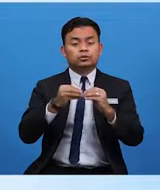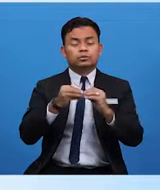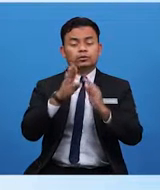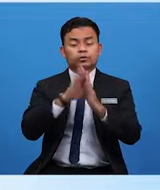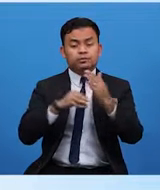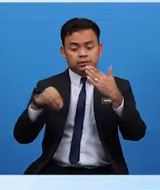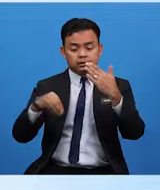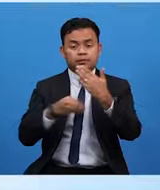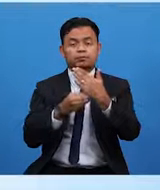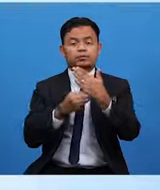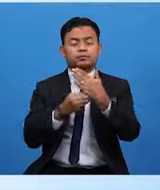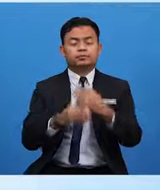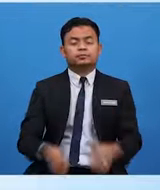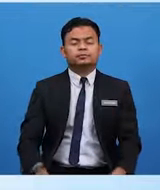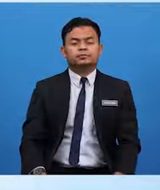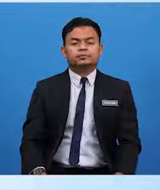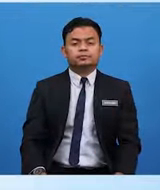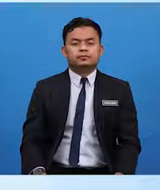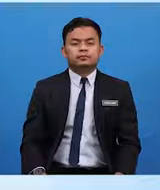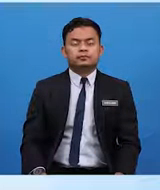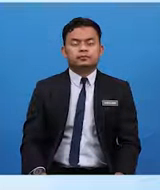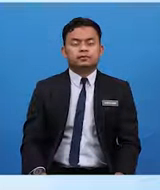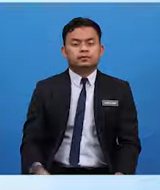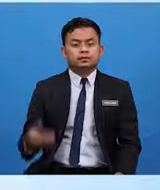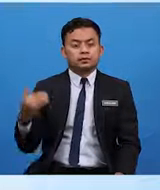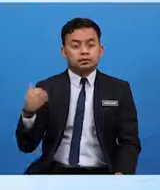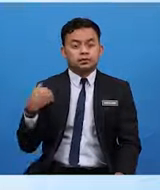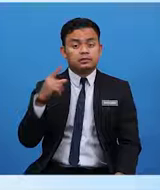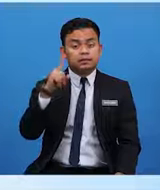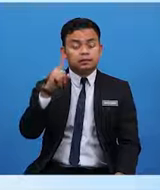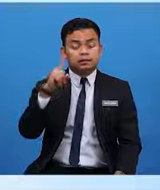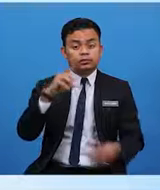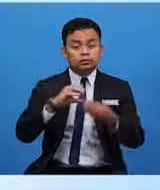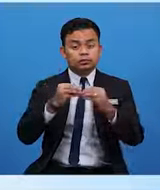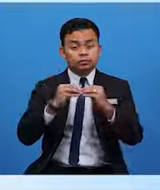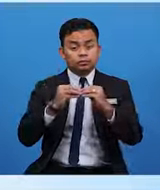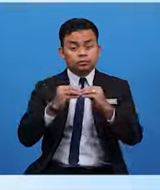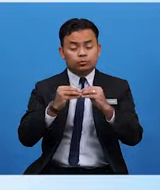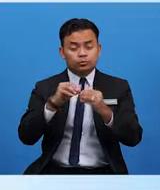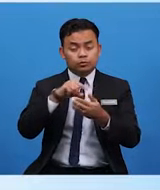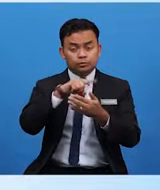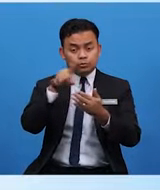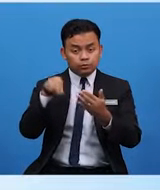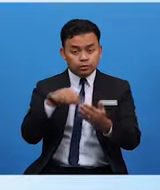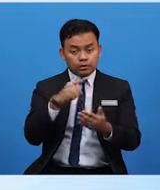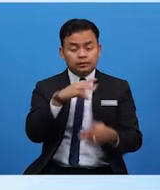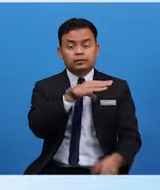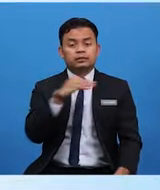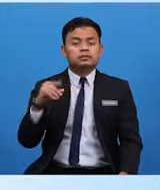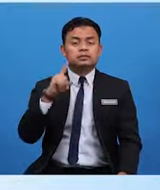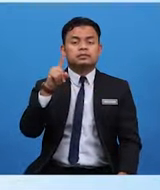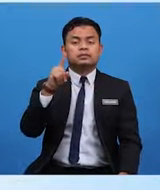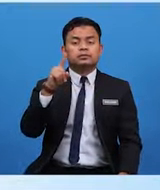yang terdiri daripada satu nomor bulat dan satu pecahan nilai